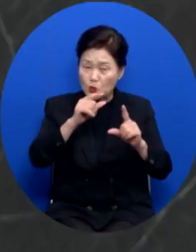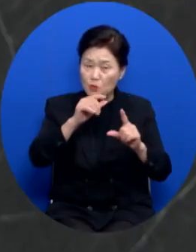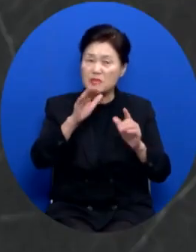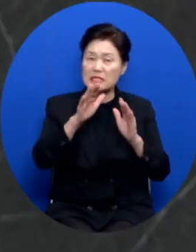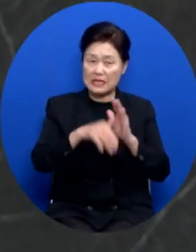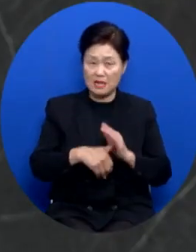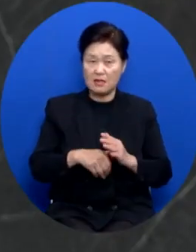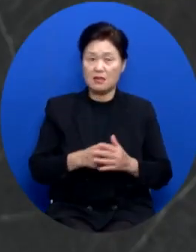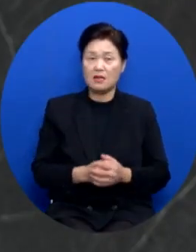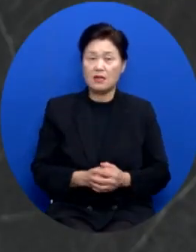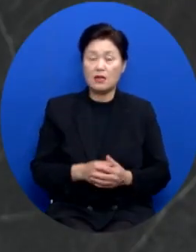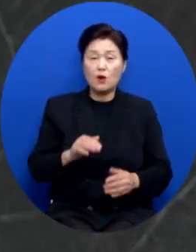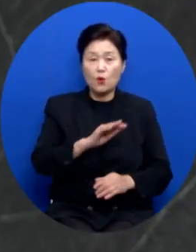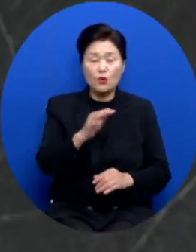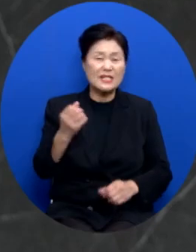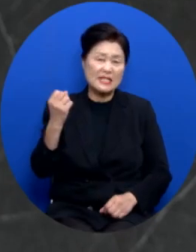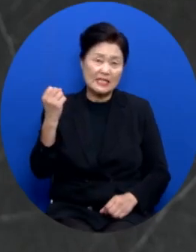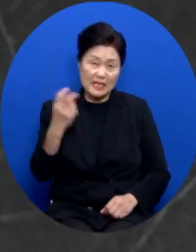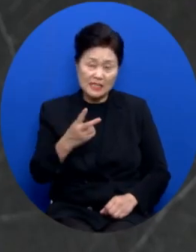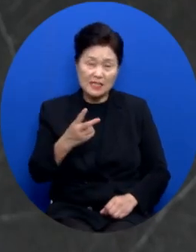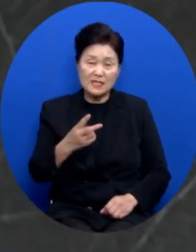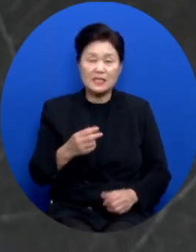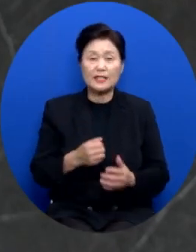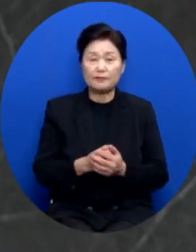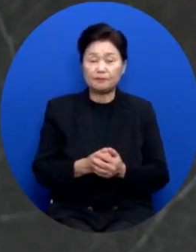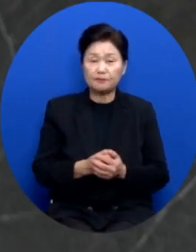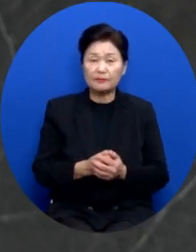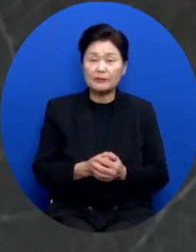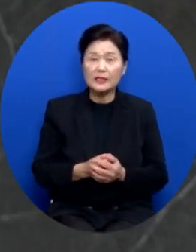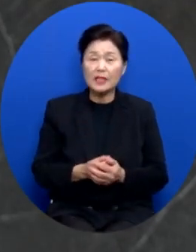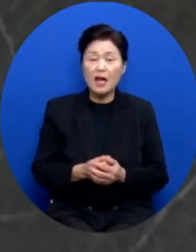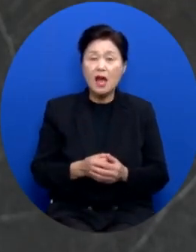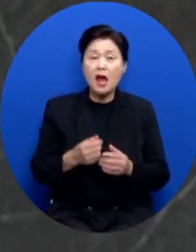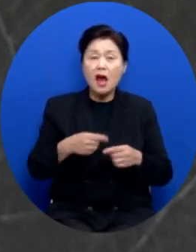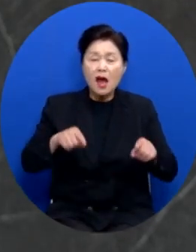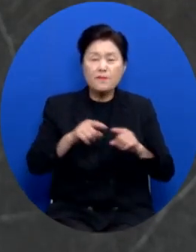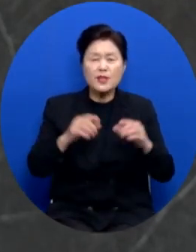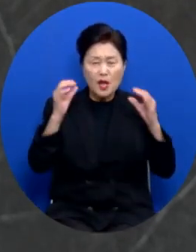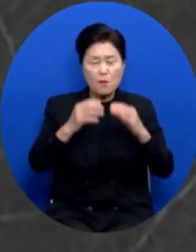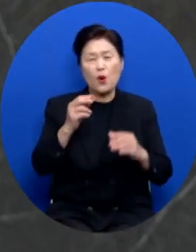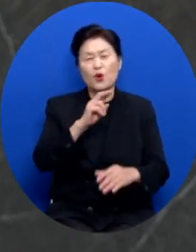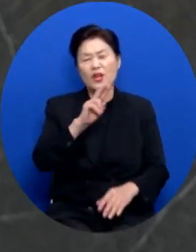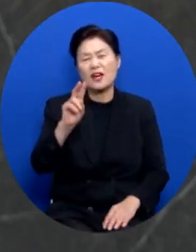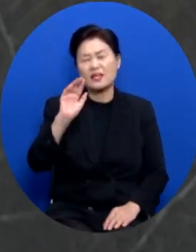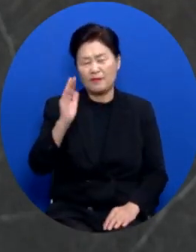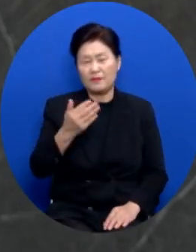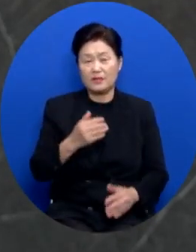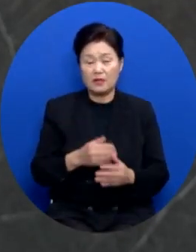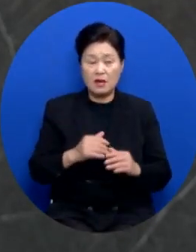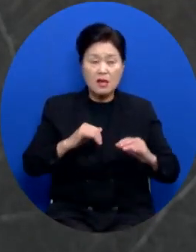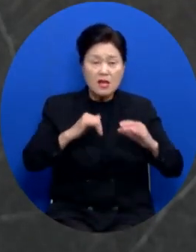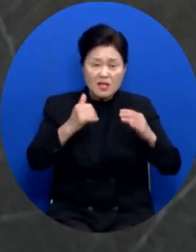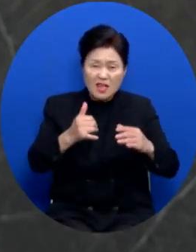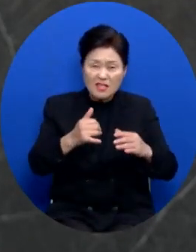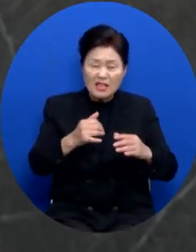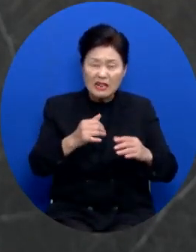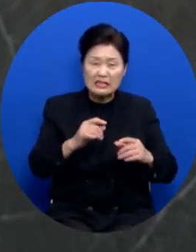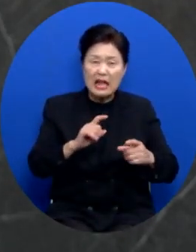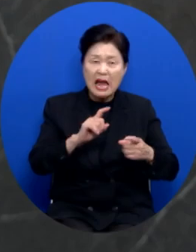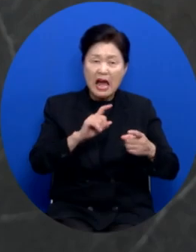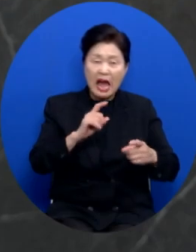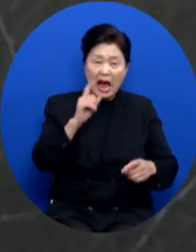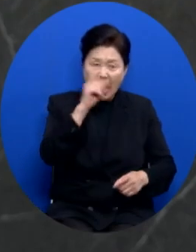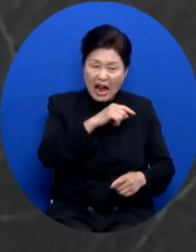때에 우리 다시 에클레시아 공동체로 모여야 합니다 세상은 악의 연대가 점점